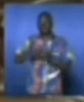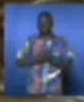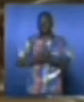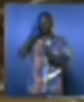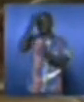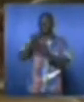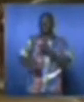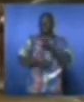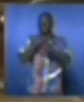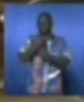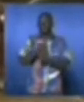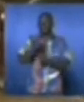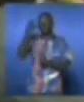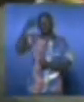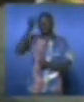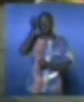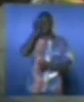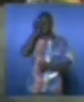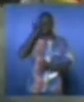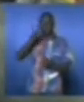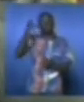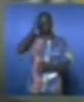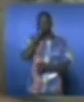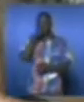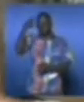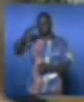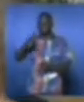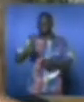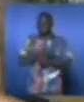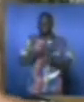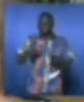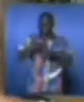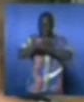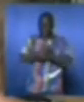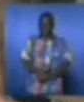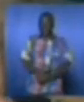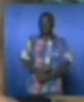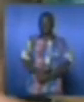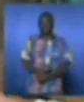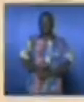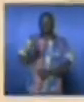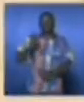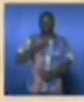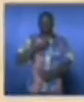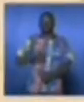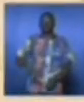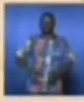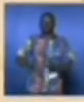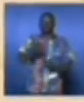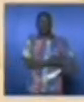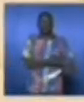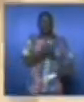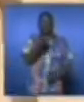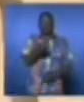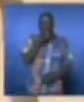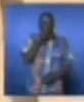Pour connaître le secret de cette excellence devenue une tradition chez Belemnyegré, nous nous sommes rendus auprès de ses anciens